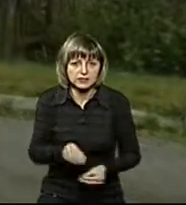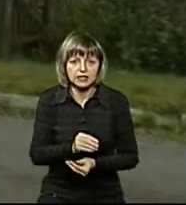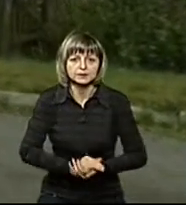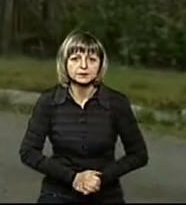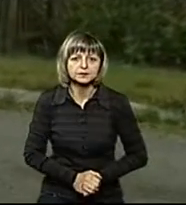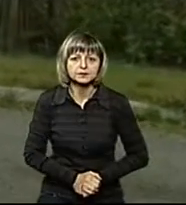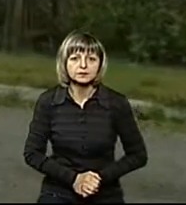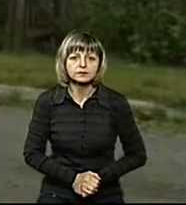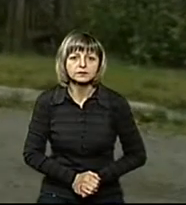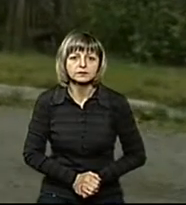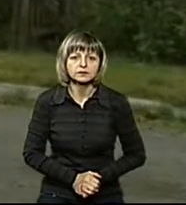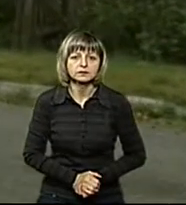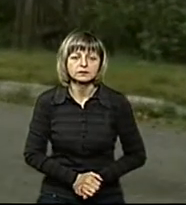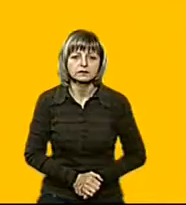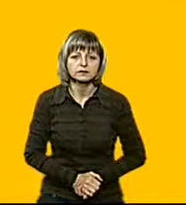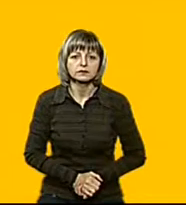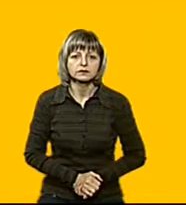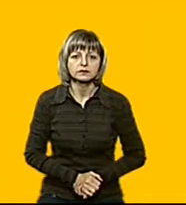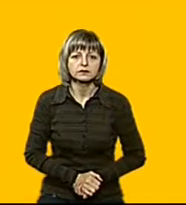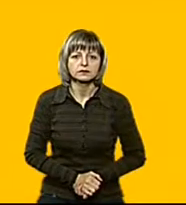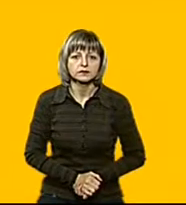на Суспільному. Волинь.